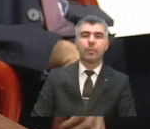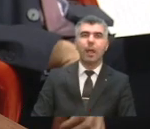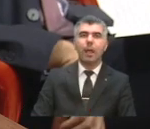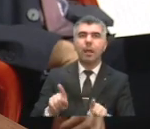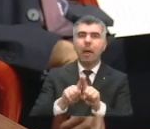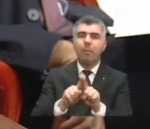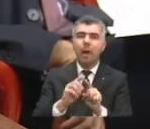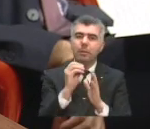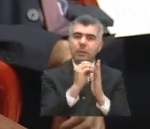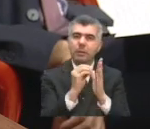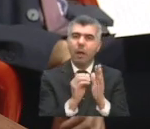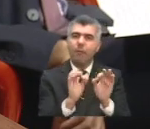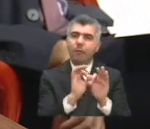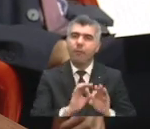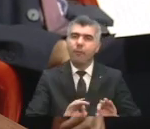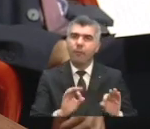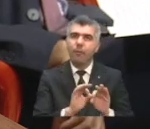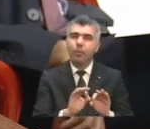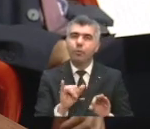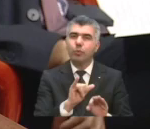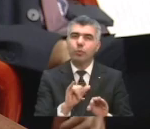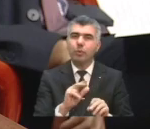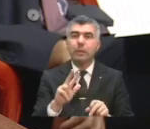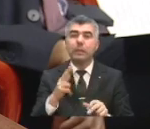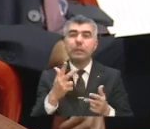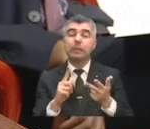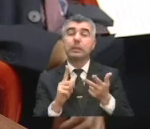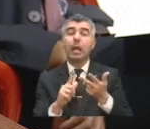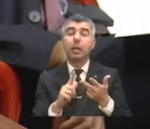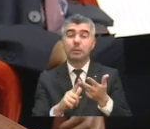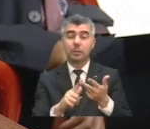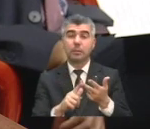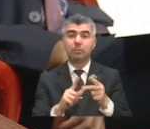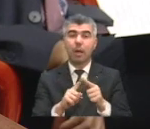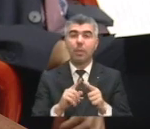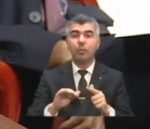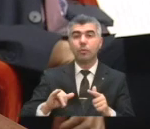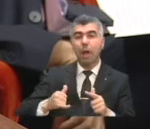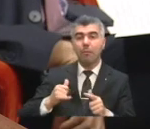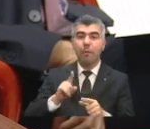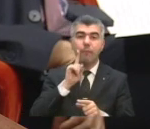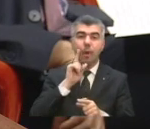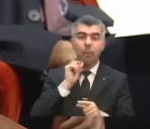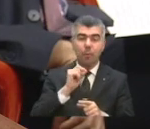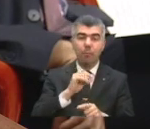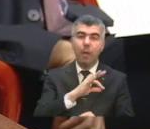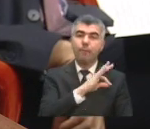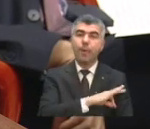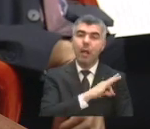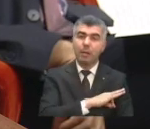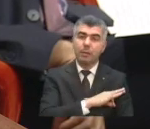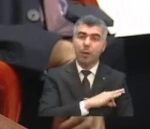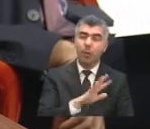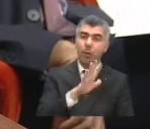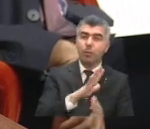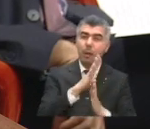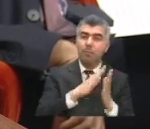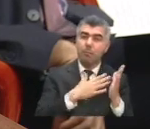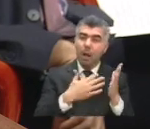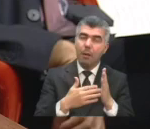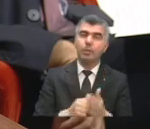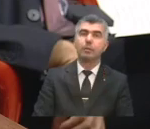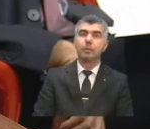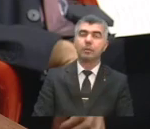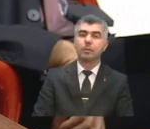اللي ما كانش منتظر واللي غنفعلوه دابا هو واحد الشق ثاني كذلك، هو ان هاد الشباب والشابات اللي استفدوا من هاد برنامج متطوع